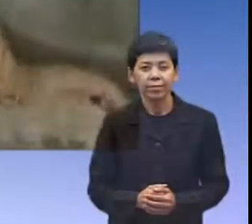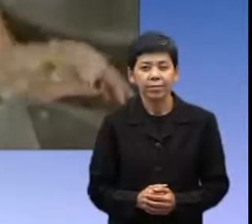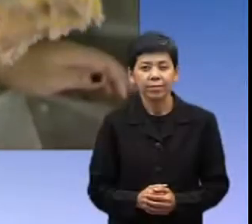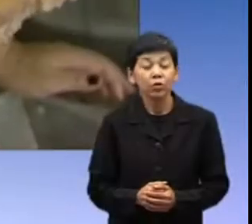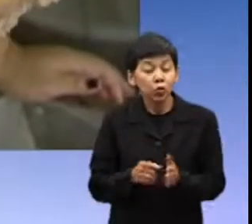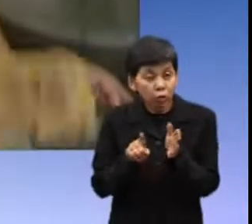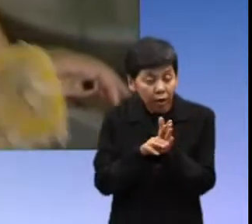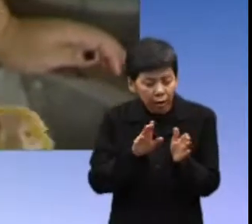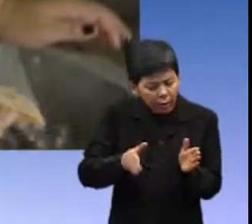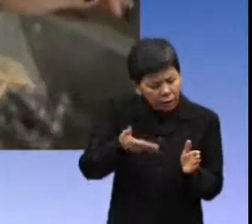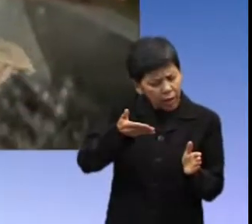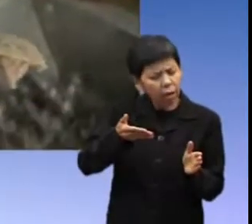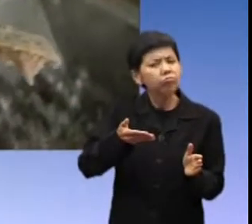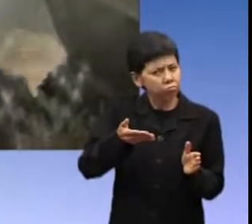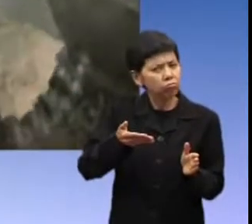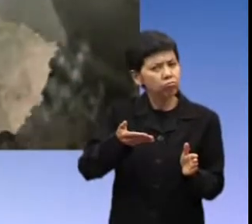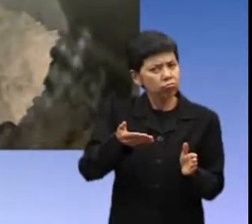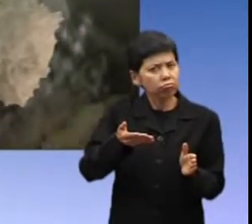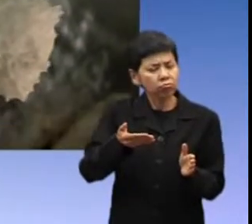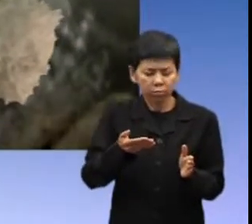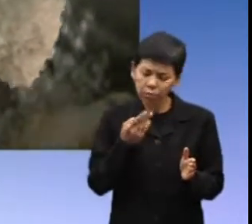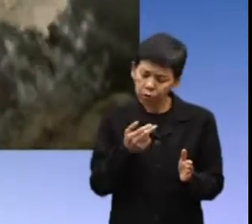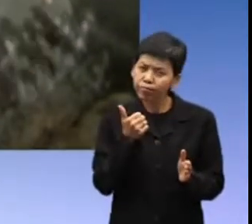เช็คขั้นสุดท้ายนะคะ